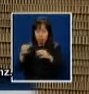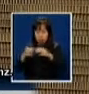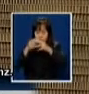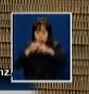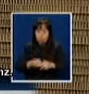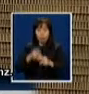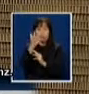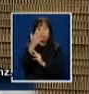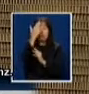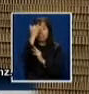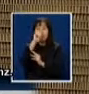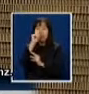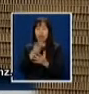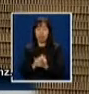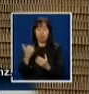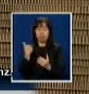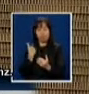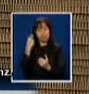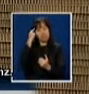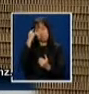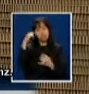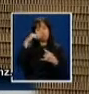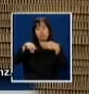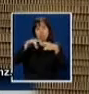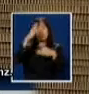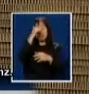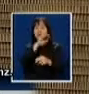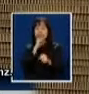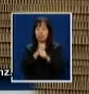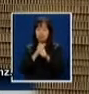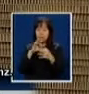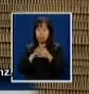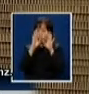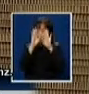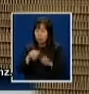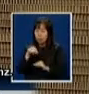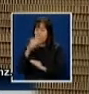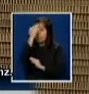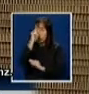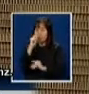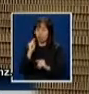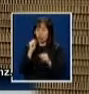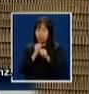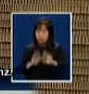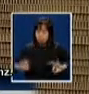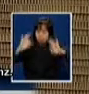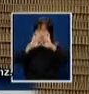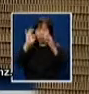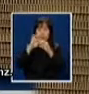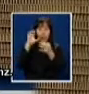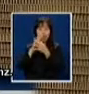เนื่องจากว่าคงไม่ค่อยเหมาะสมที่จะดำเนินการในรูปแบบอย่างนั้นนะครับเพราะโดยหลักแล้วเนี่ยเรื่องของสื่อสารมวลชน